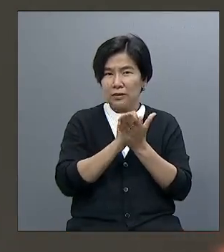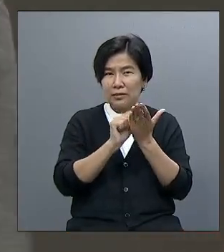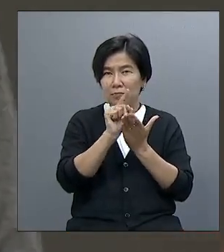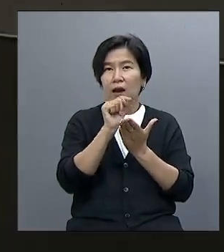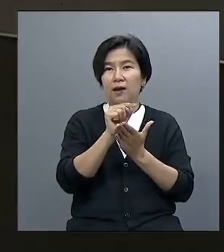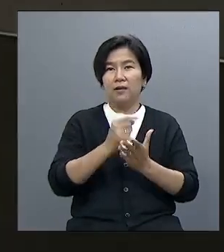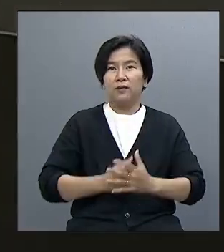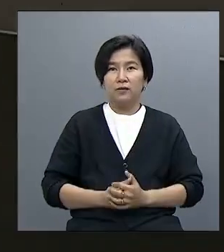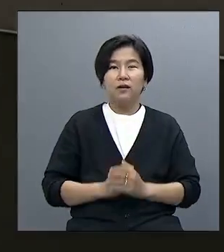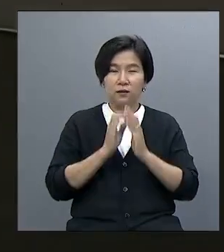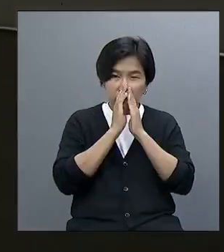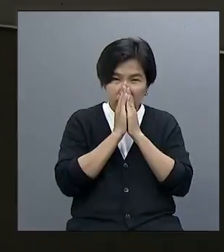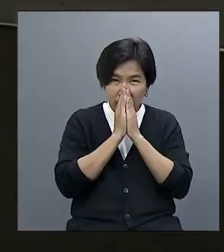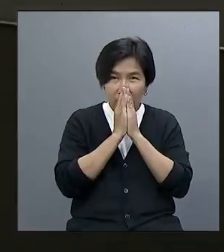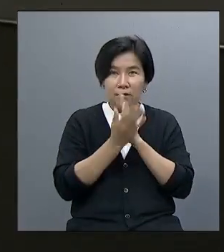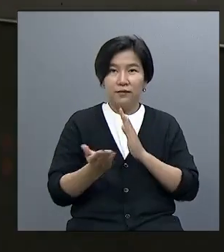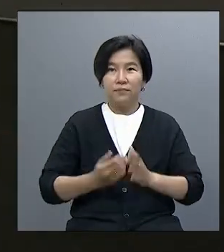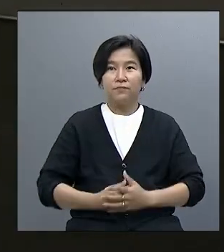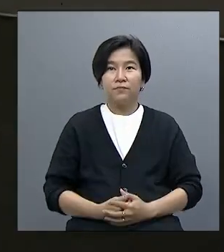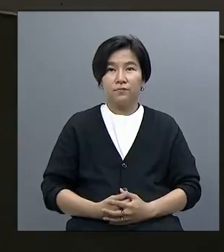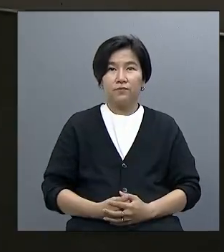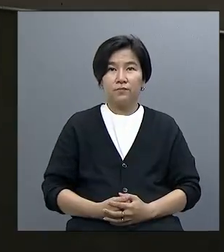วัสดีครับ สวัสดีครับ สว ั สด ี คร ับ